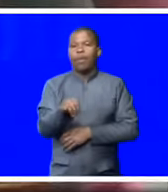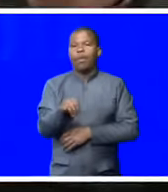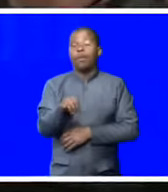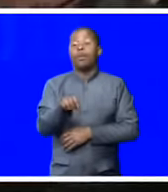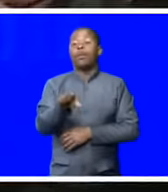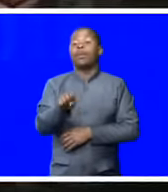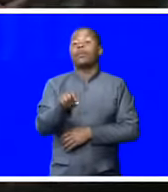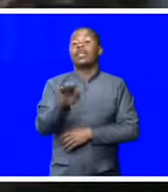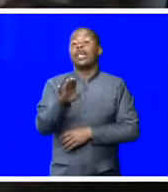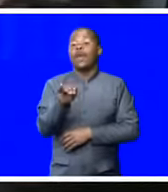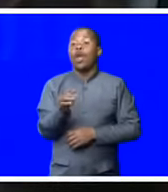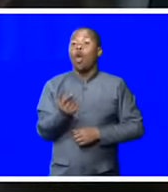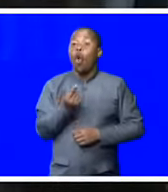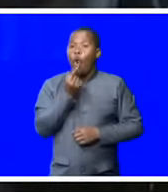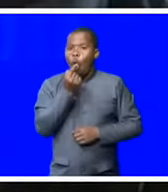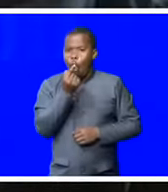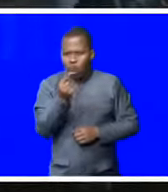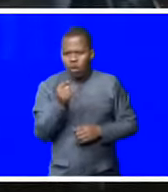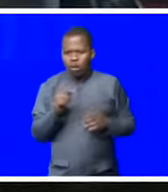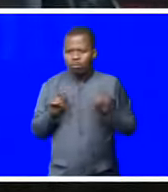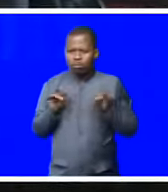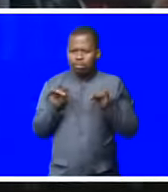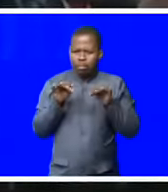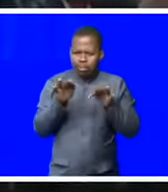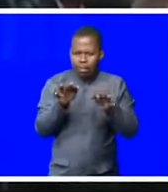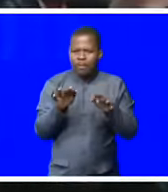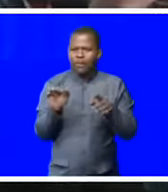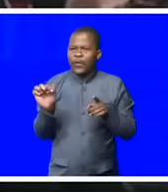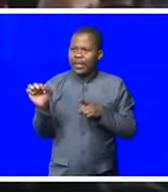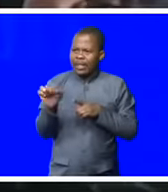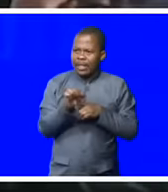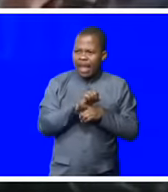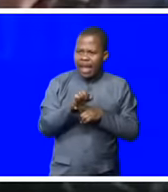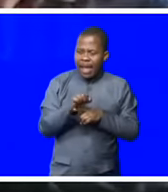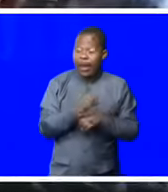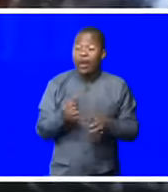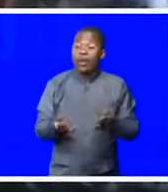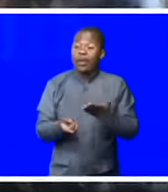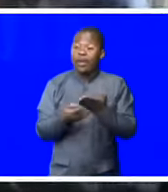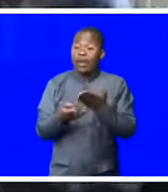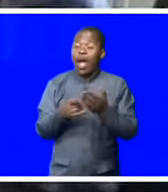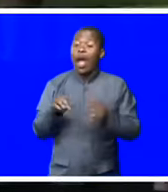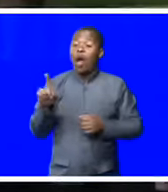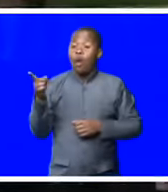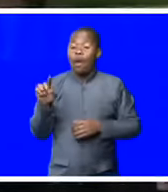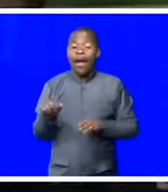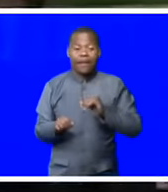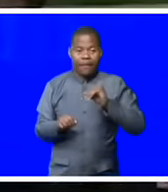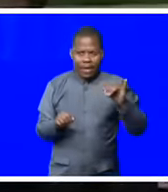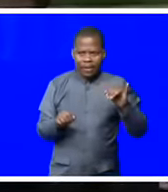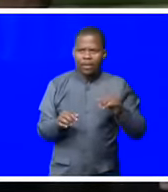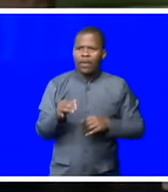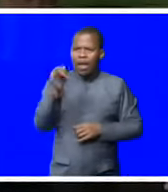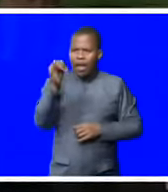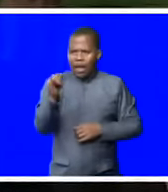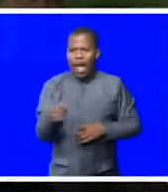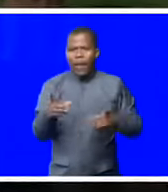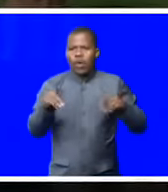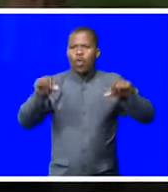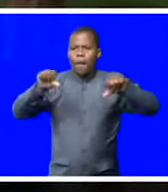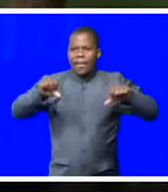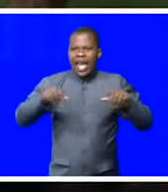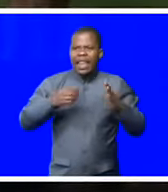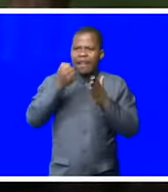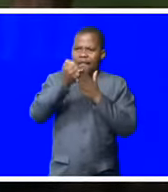inhloso yalombutsano kusika ukuhlomisa abafundi ngidindlela tekucedza ucala kuphela kodwa banesifiso sekubona